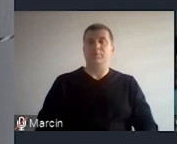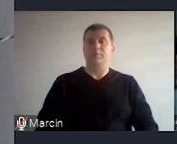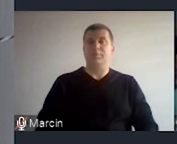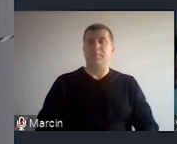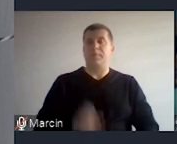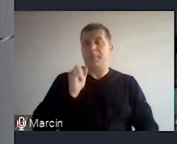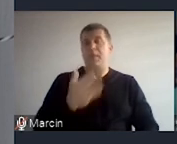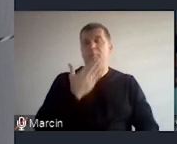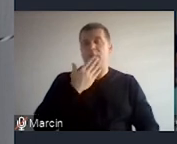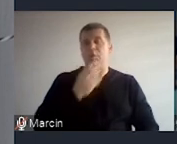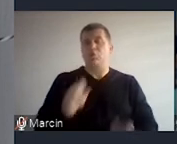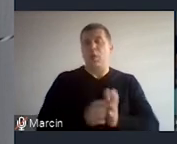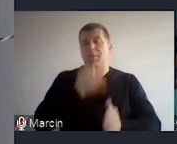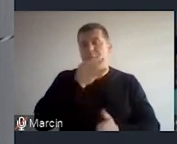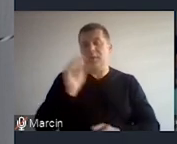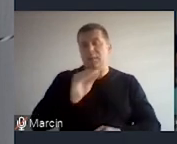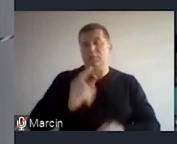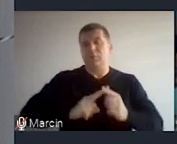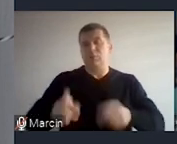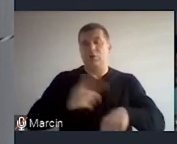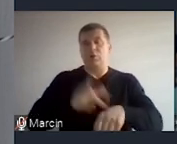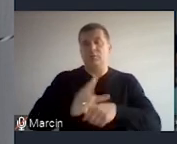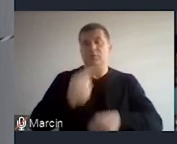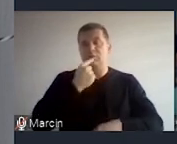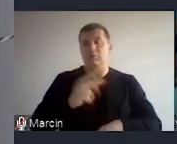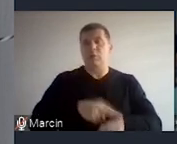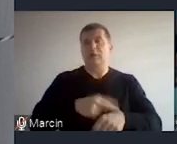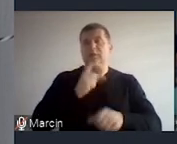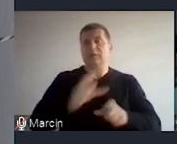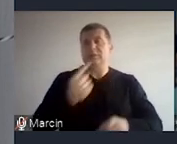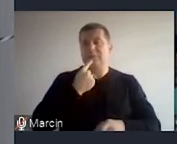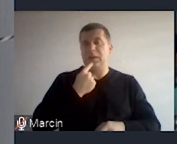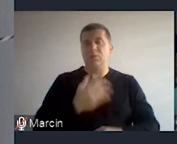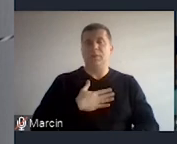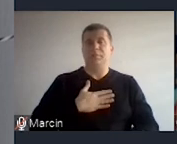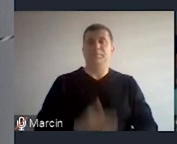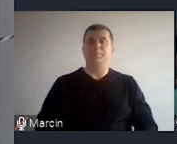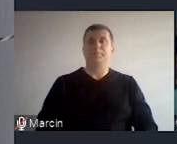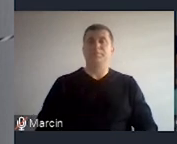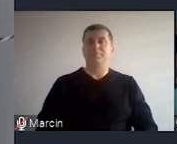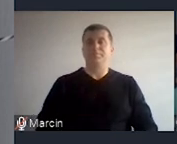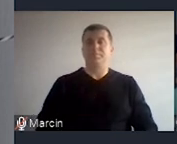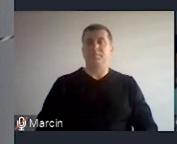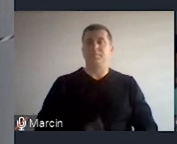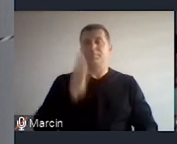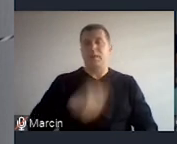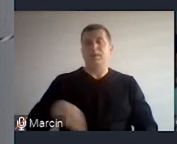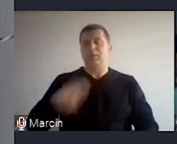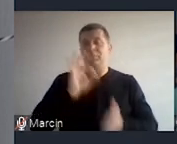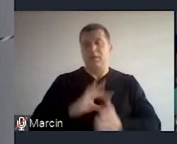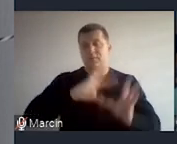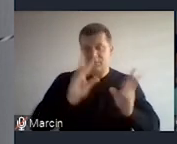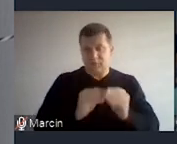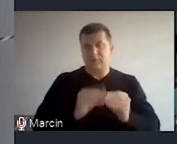Tak jak powiedziałem, do pytań będę się odnosił po 12, bo goni nas tu trochę czas. Natomiast bądźcie Państwo pewni, że wszystko,